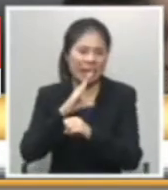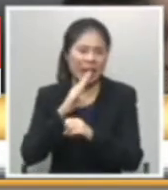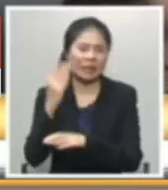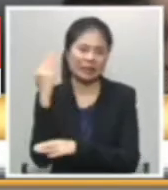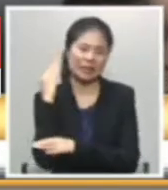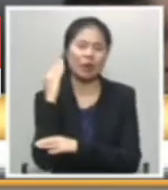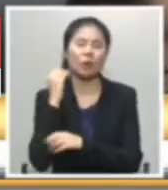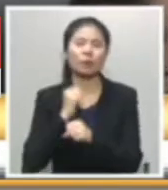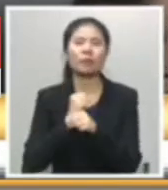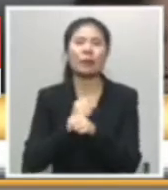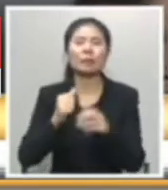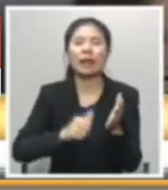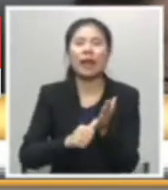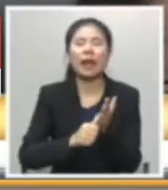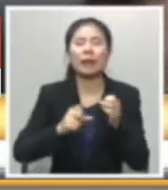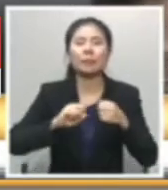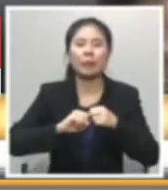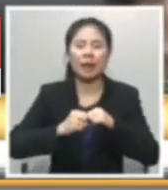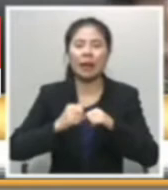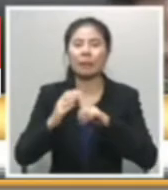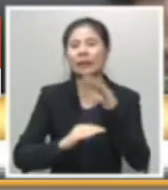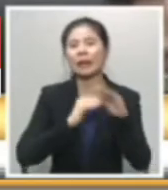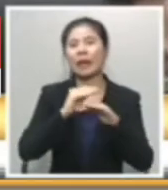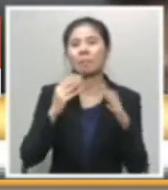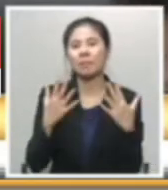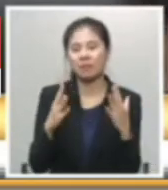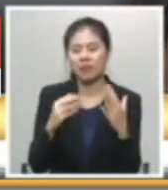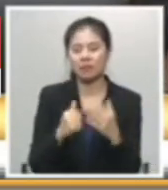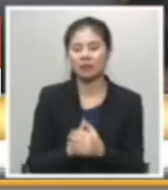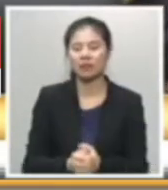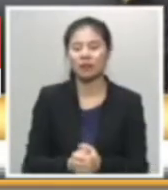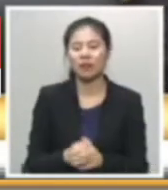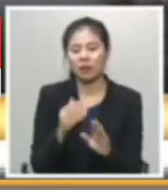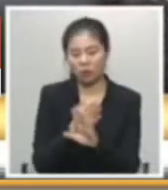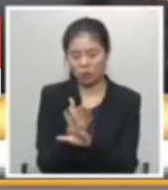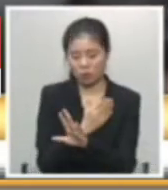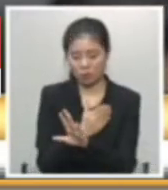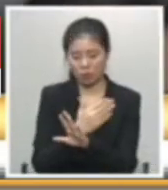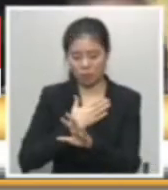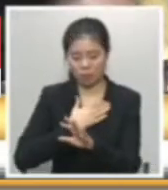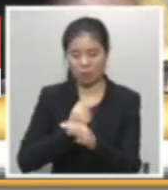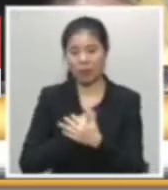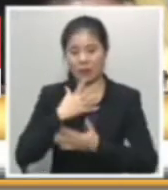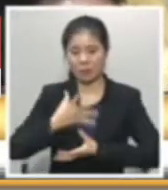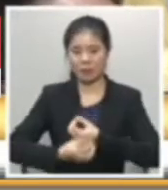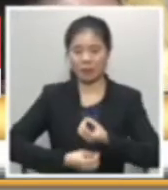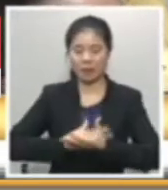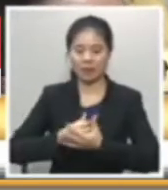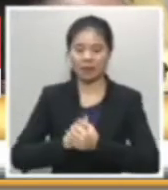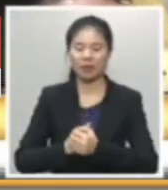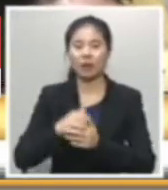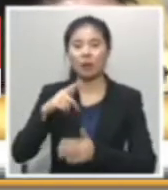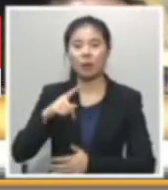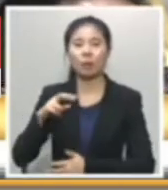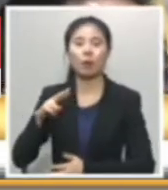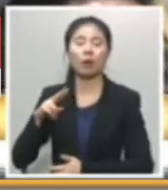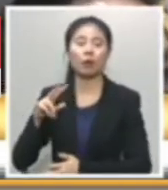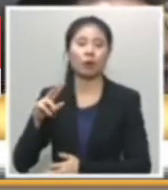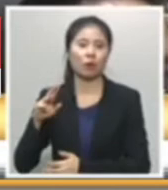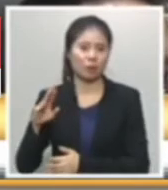ลยท่านประธานที่เคารพครับก่อนที่กระผมจะขออภิปรายพรบ.เรื่องงบประม